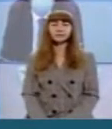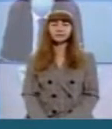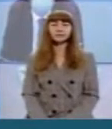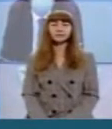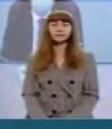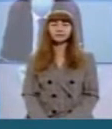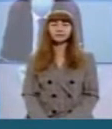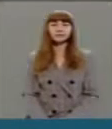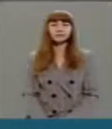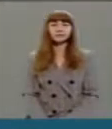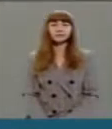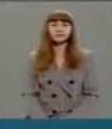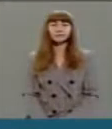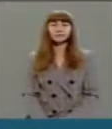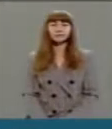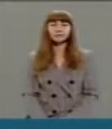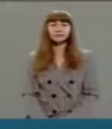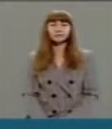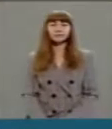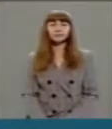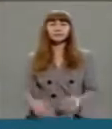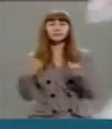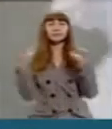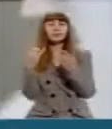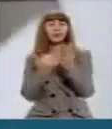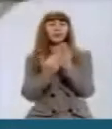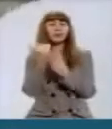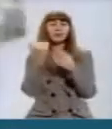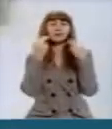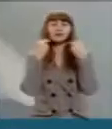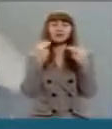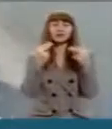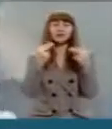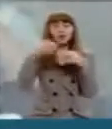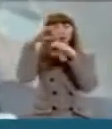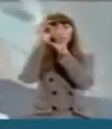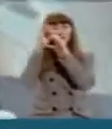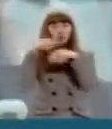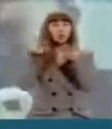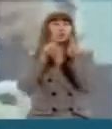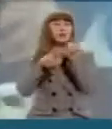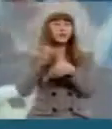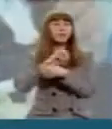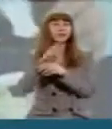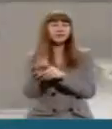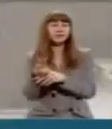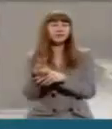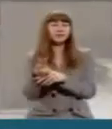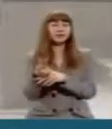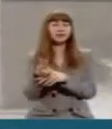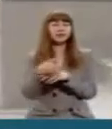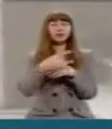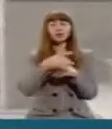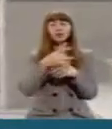сайын қиындатуда. Бір жағынан вирус өршіп, екінші жағынан үрей дегенде биліктің жедел әрекеті керек ақ. Бірақ кей әкімдер осы тұста